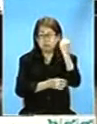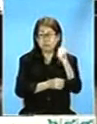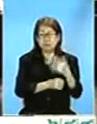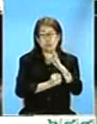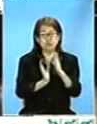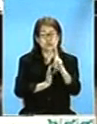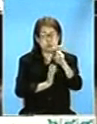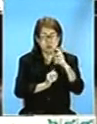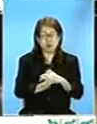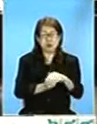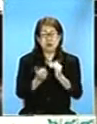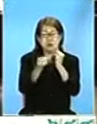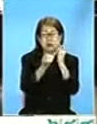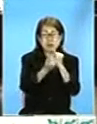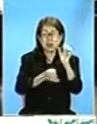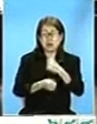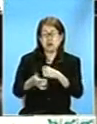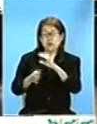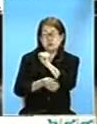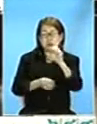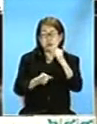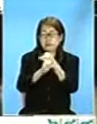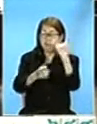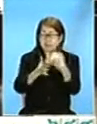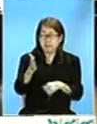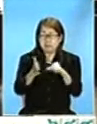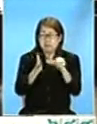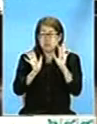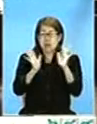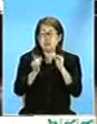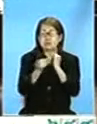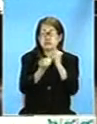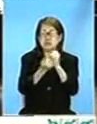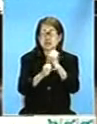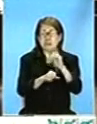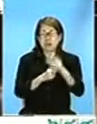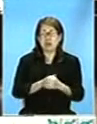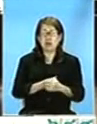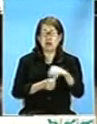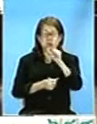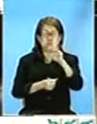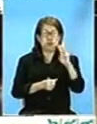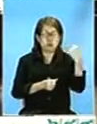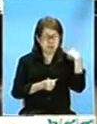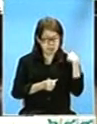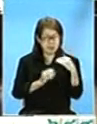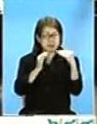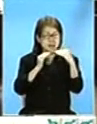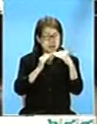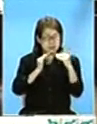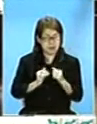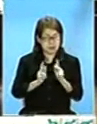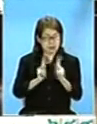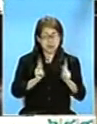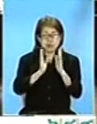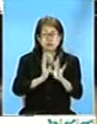ามย้อนกลับว่าสวเนี่ยนะครับก็มีหน้าที่ถอดถอนองค์กรทั้งหลาย7องค์กรที่ผมเล่ามาเนี่ยและถ